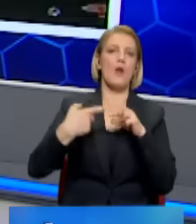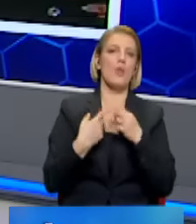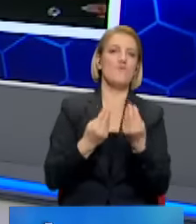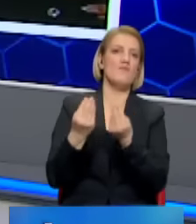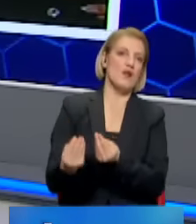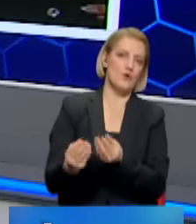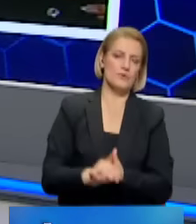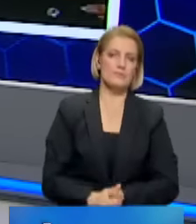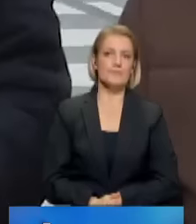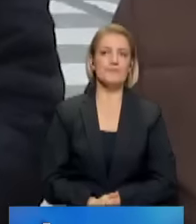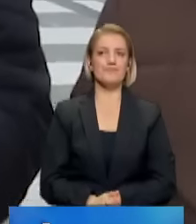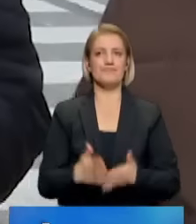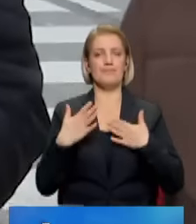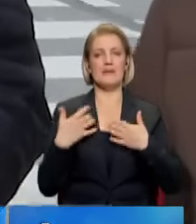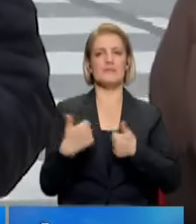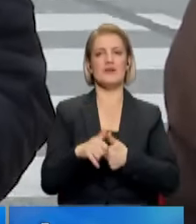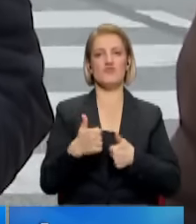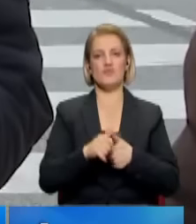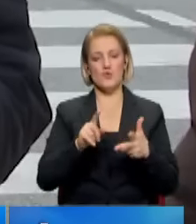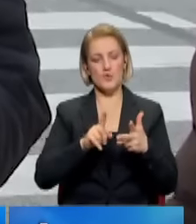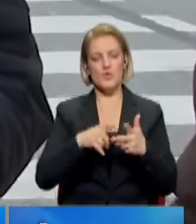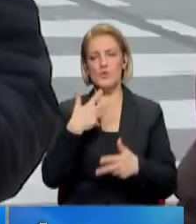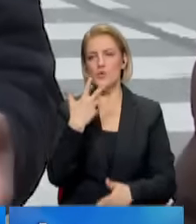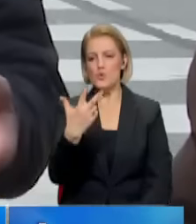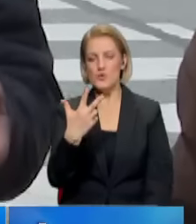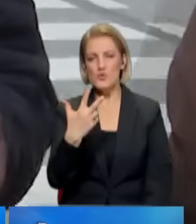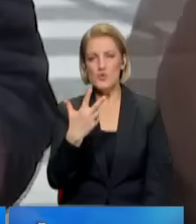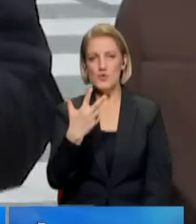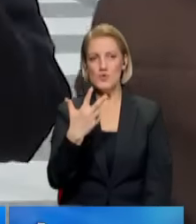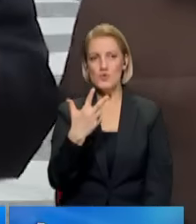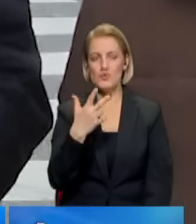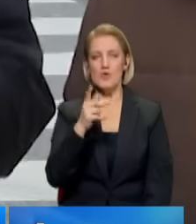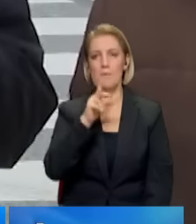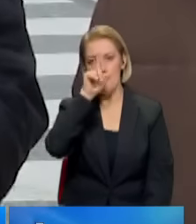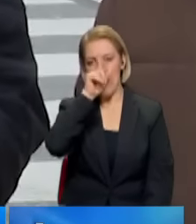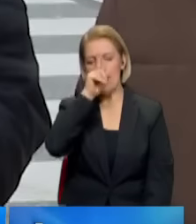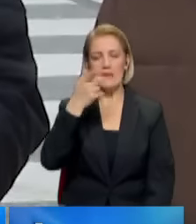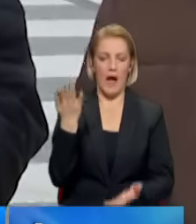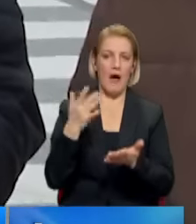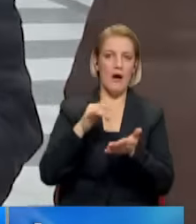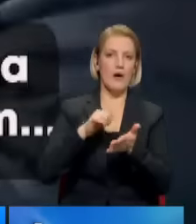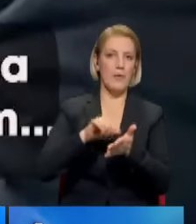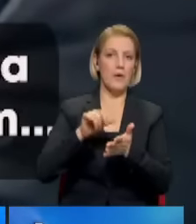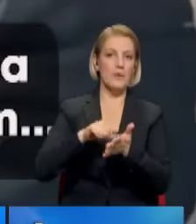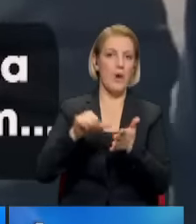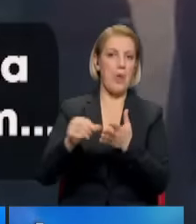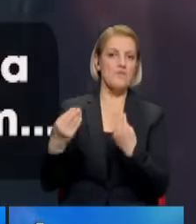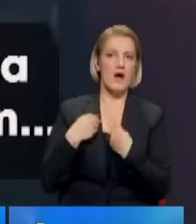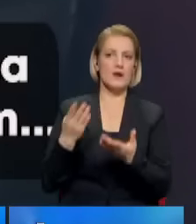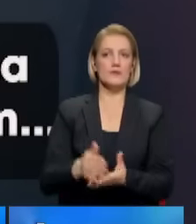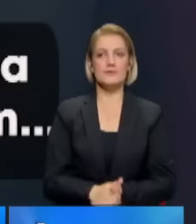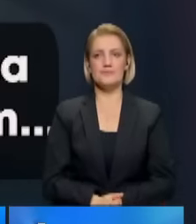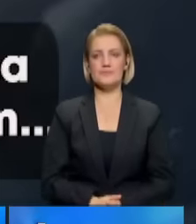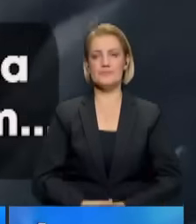var. Benim eşime 3. ayın 3'üne MR'a gün verdiler. Hastane demek sıkıntı demek bu dönemde. Bir ağzından